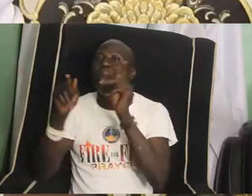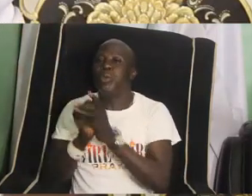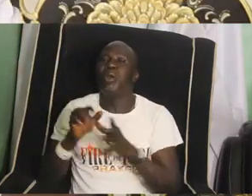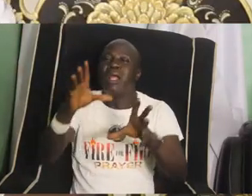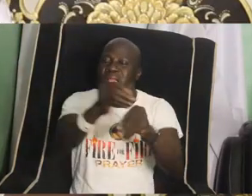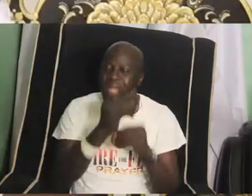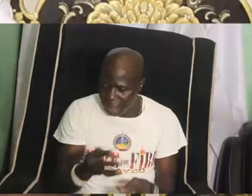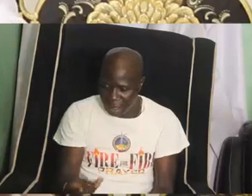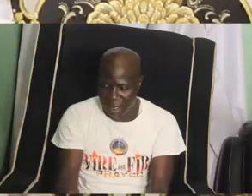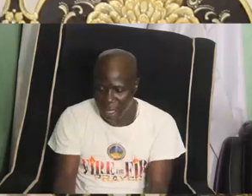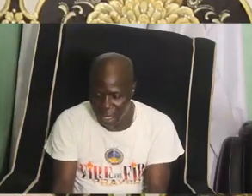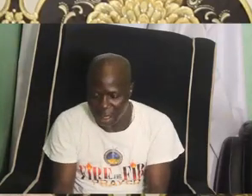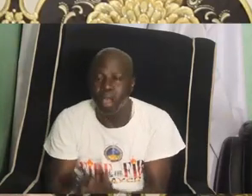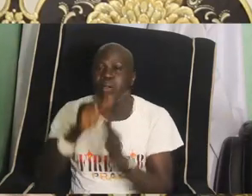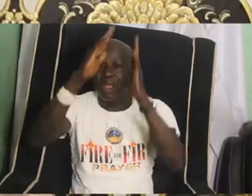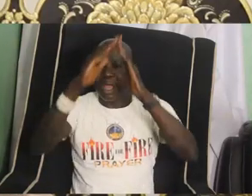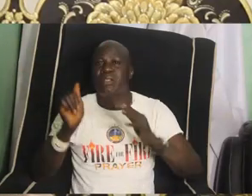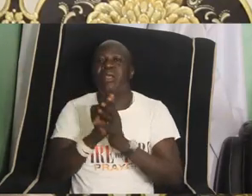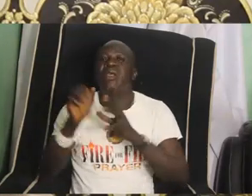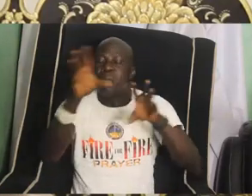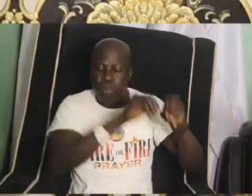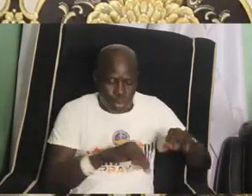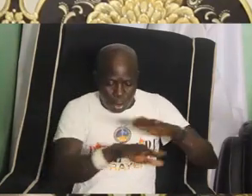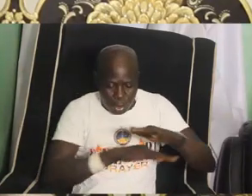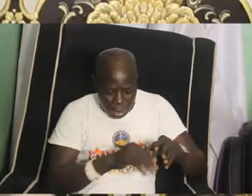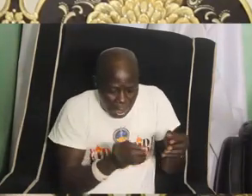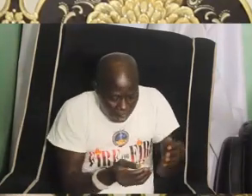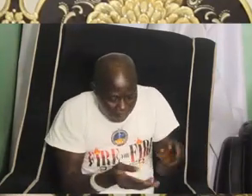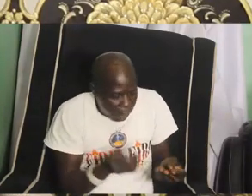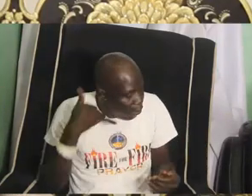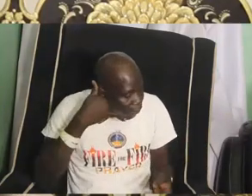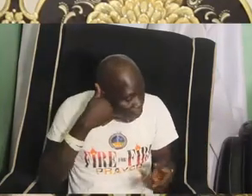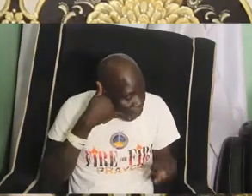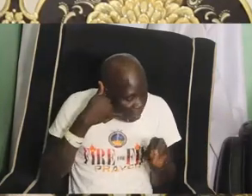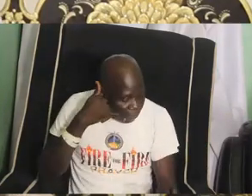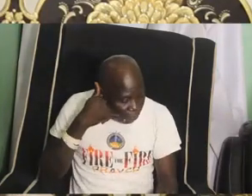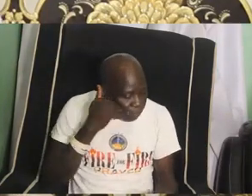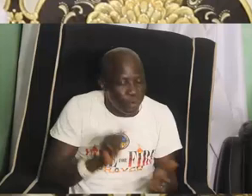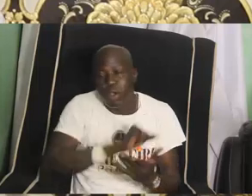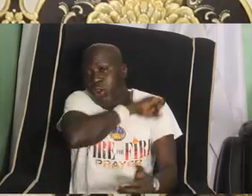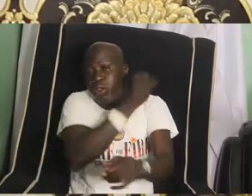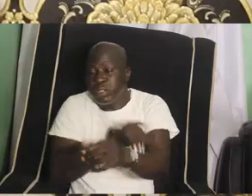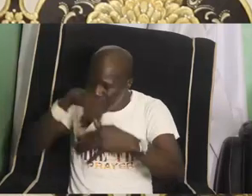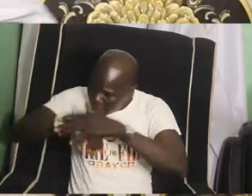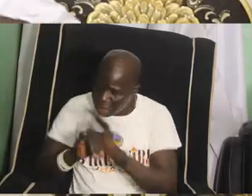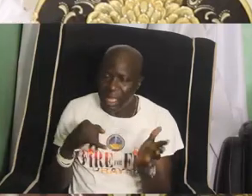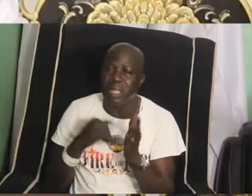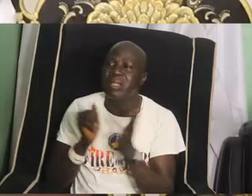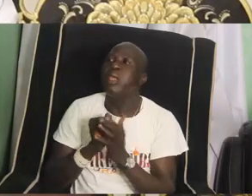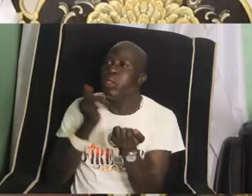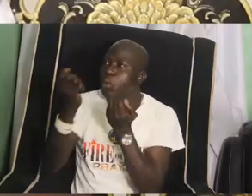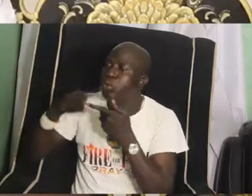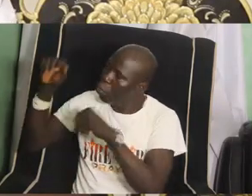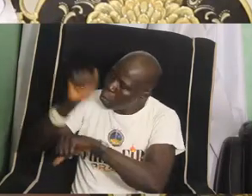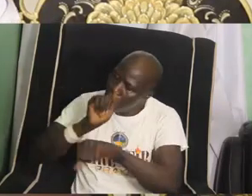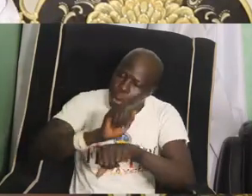ẹkú yẹ̀pẹ́ lé yẹn. Ẹ kò sí ní fóònù yìí báyìí. Ẹ kò sí ní fóònù yìí. Àṣẹ a máa wọnú ẹ̀. Àfẹ́ ṣiṣẹ́